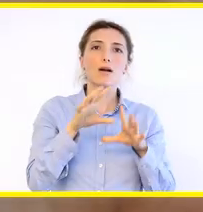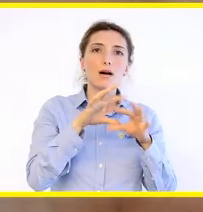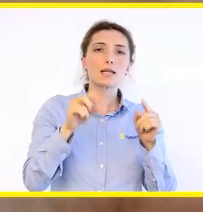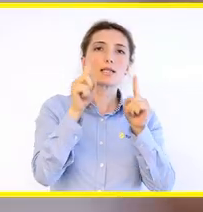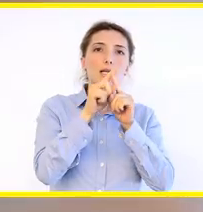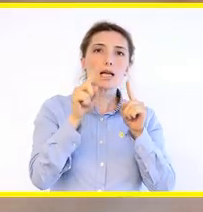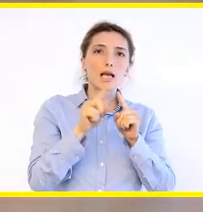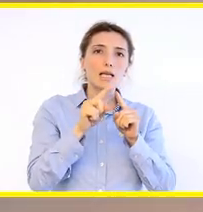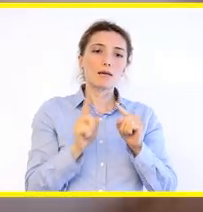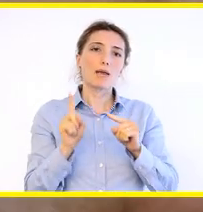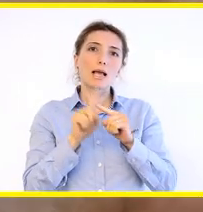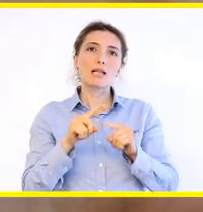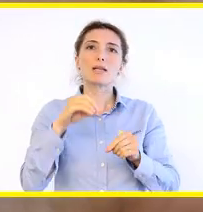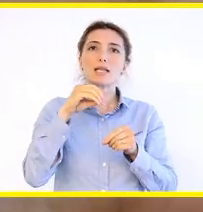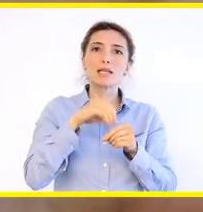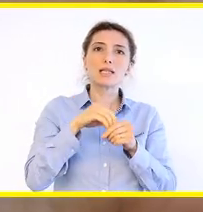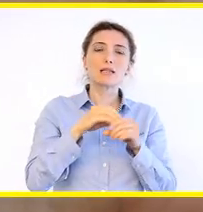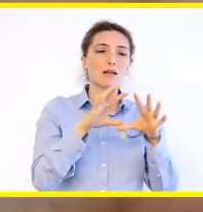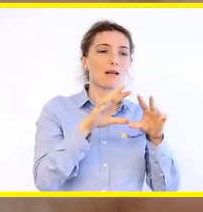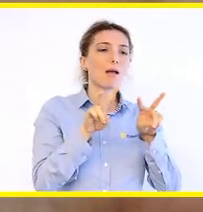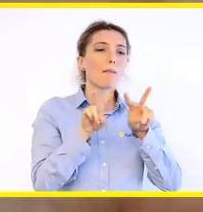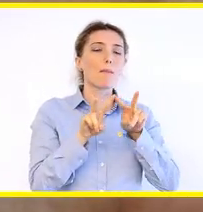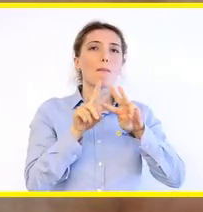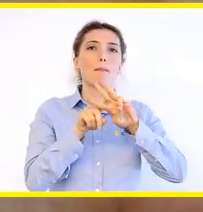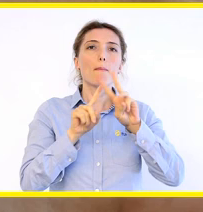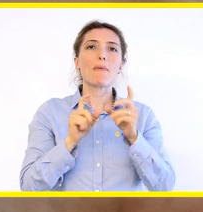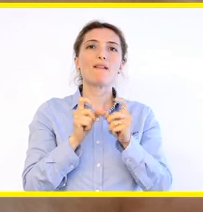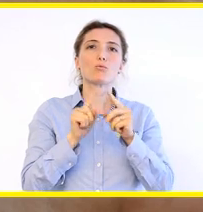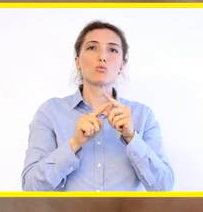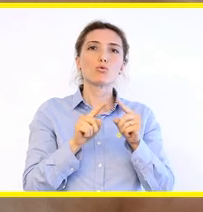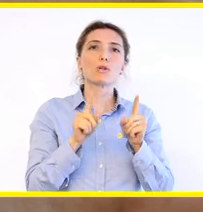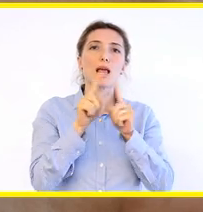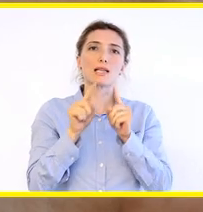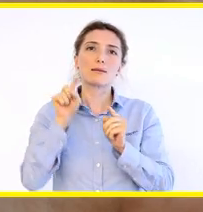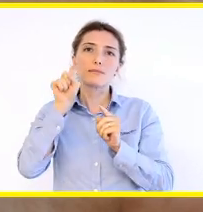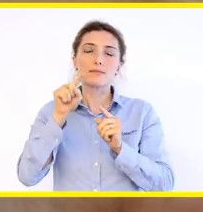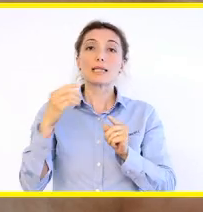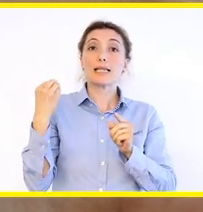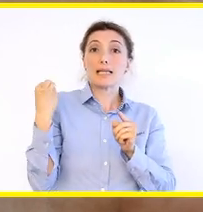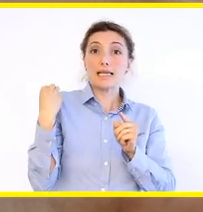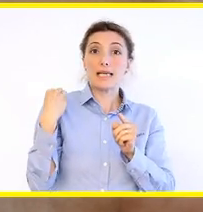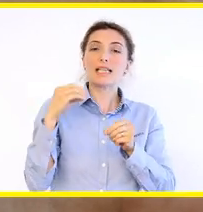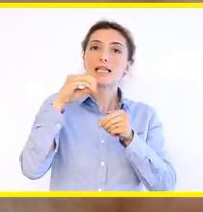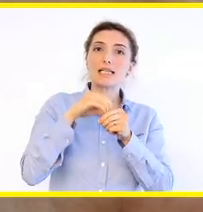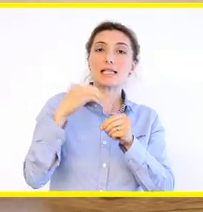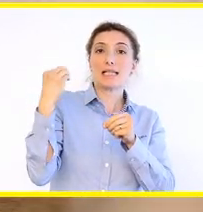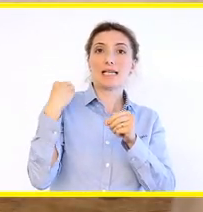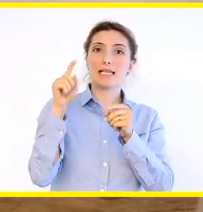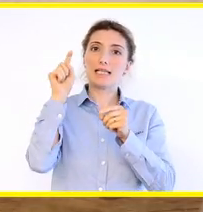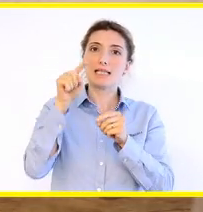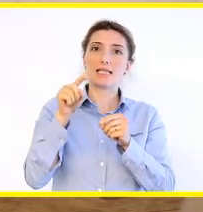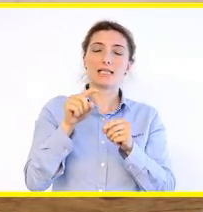Var olan bir hesabınızı eklemek istiyorsanız, Mevcut Hesap seçeneğini, yeni bir hesap oluşturmak istiyorsanız, Yeni'yi